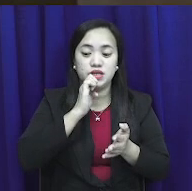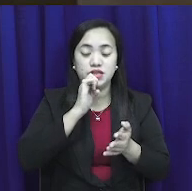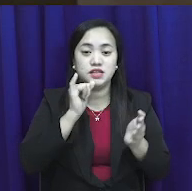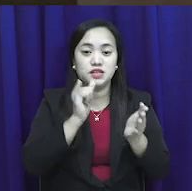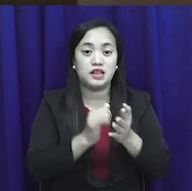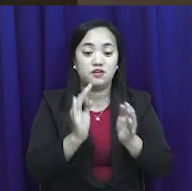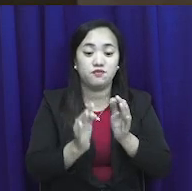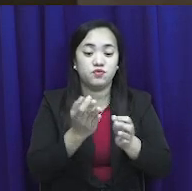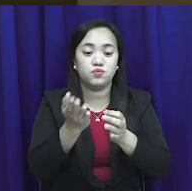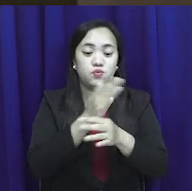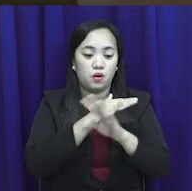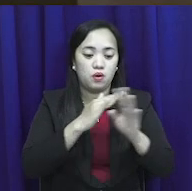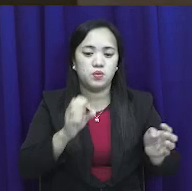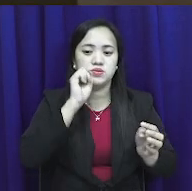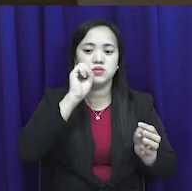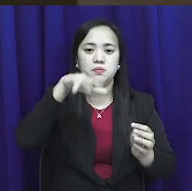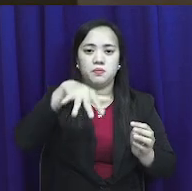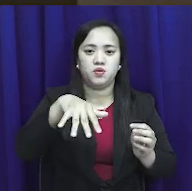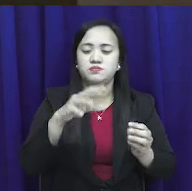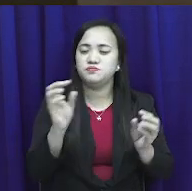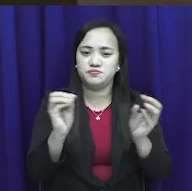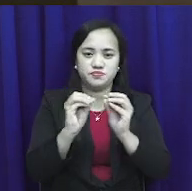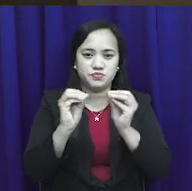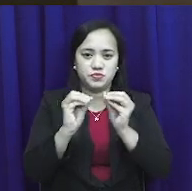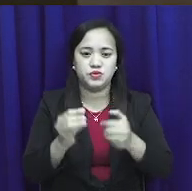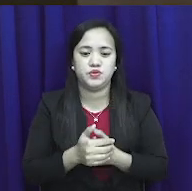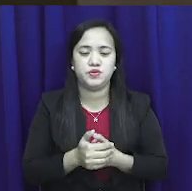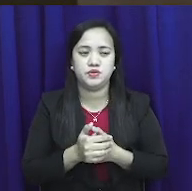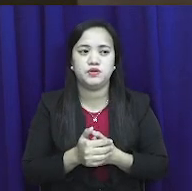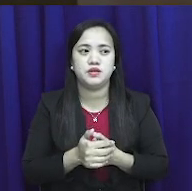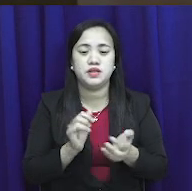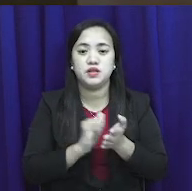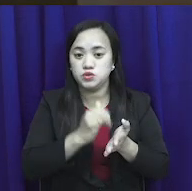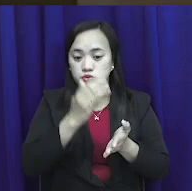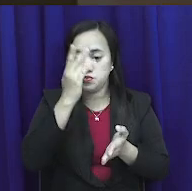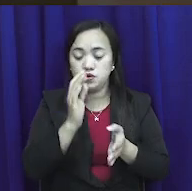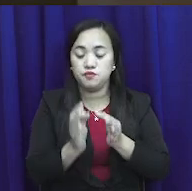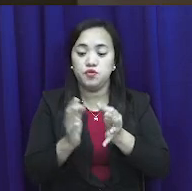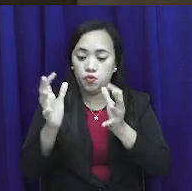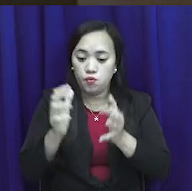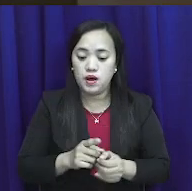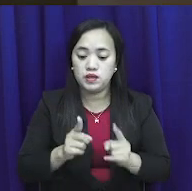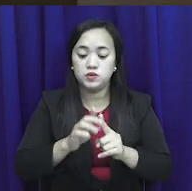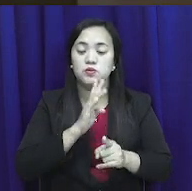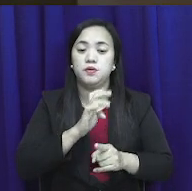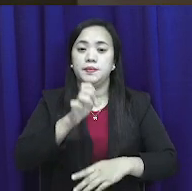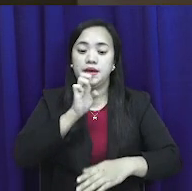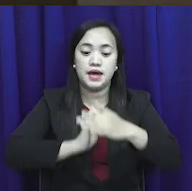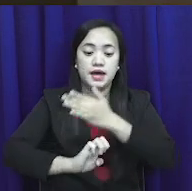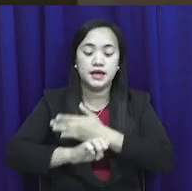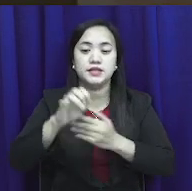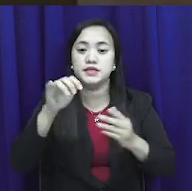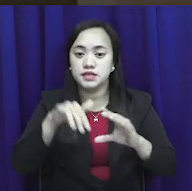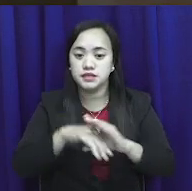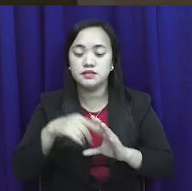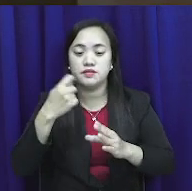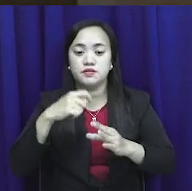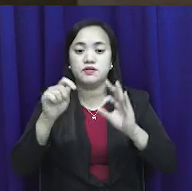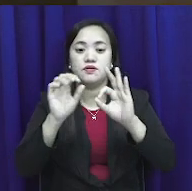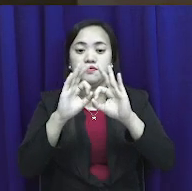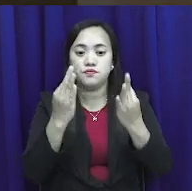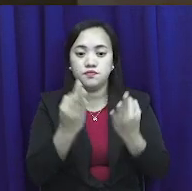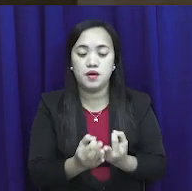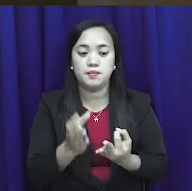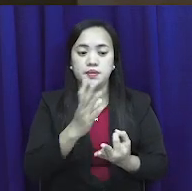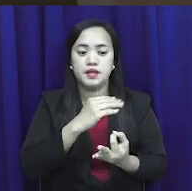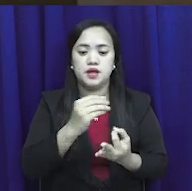parang nangyayari tuloy yung pag-aasawa ng mga babae nakakatakot Anda ka na ba talagang mamuhay na hindi ikaw yung nasusunod puro pananakot